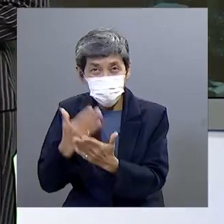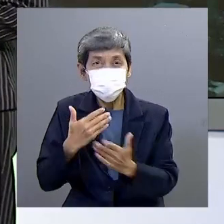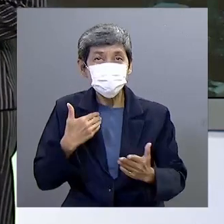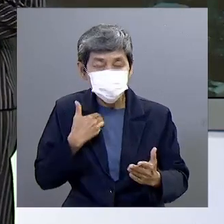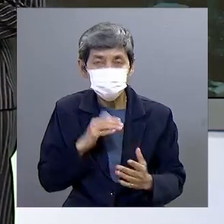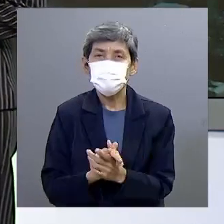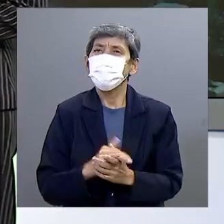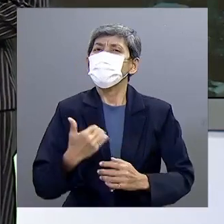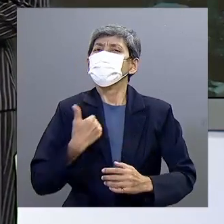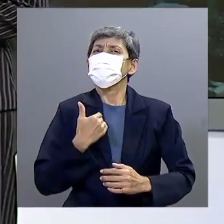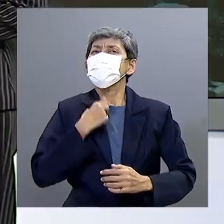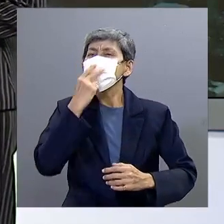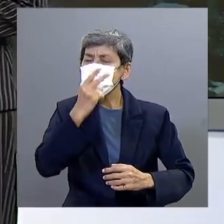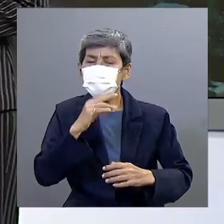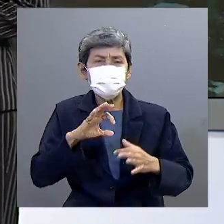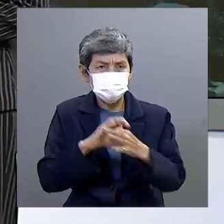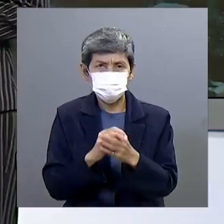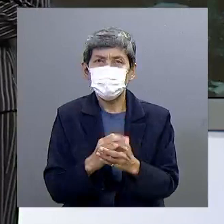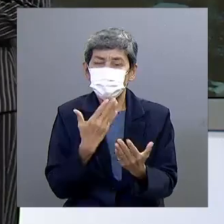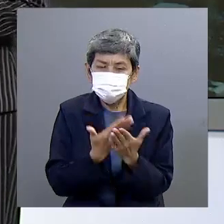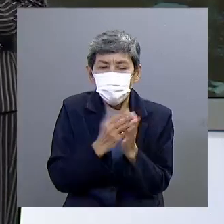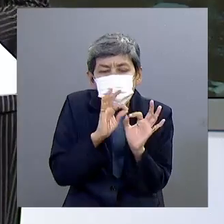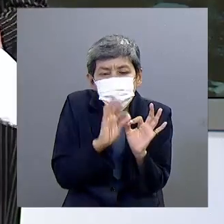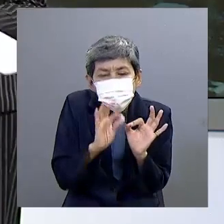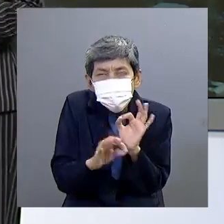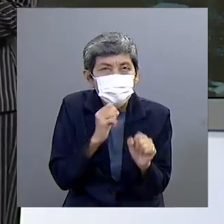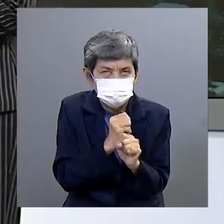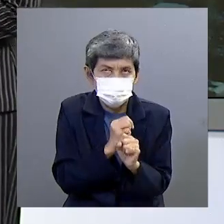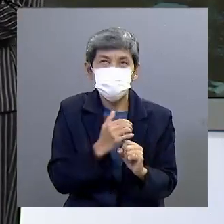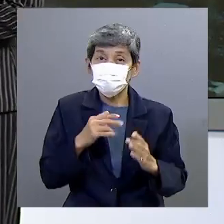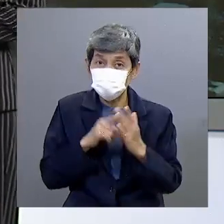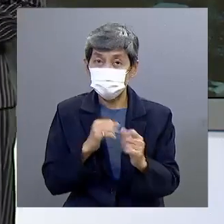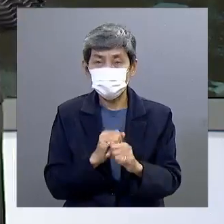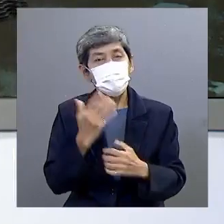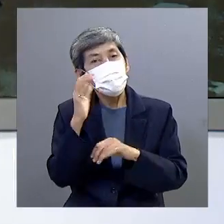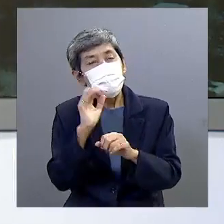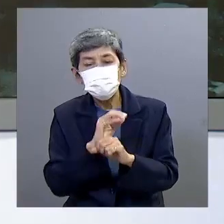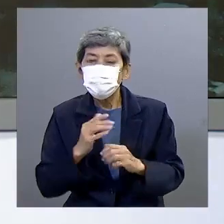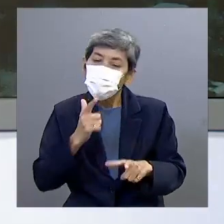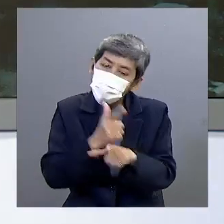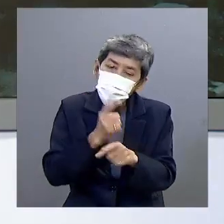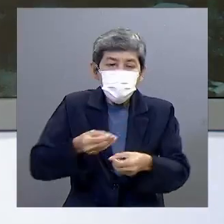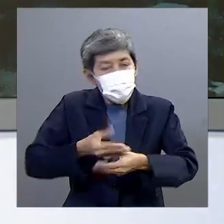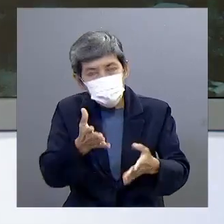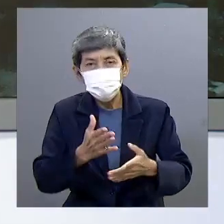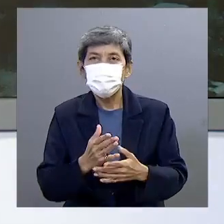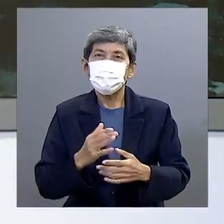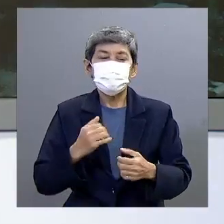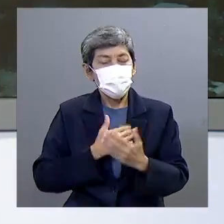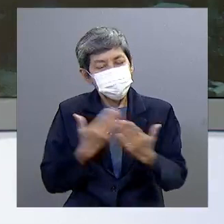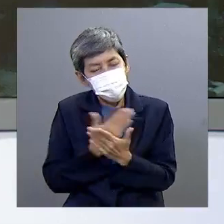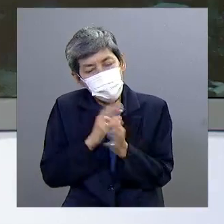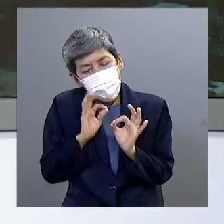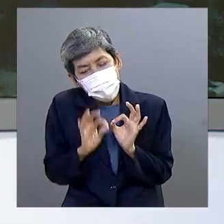นใหญ่นะคะก็คือจะลดค่าใช้จ่ายในกิจกรรมที่ไม่จำเป็นอย่างเช่นการดูหนังกินเลี้ยงสังสรรค์รวมไปถึงการปรับพฤติกรรมในการใช้จ่